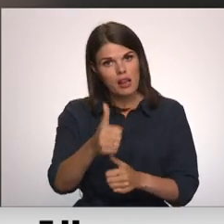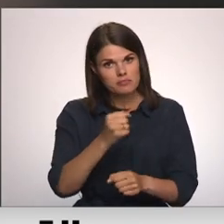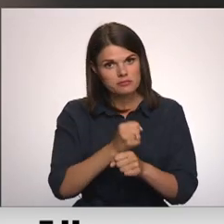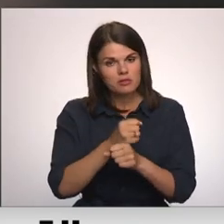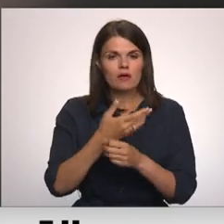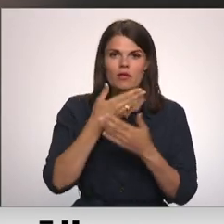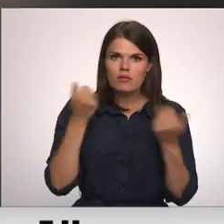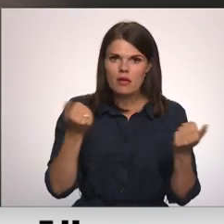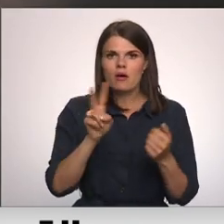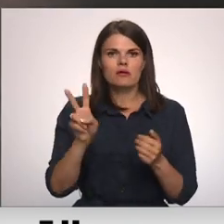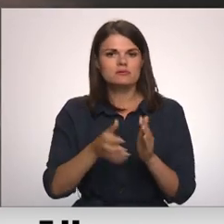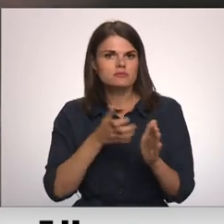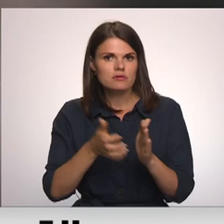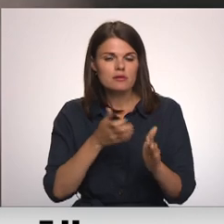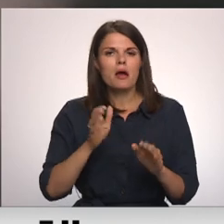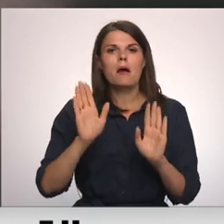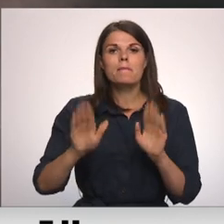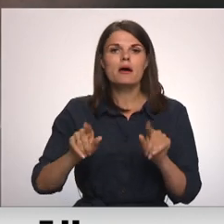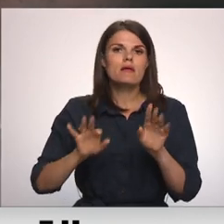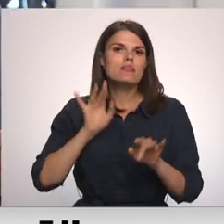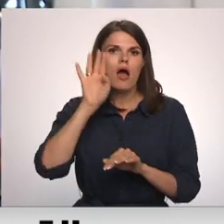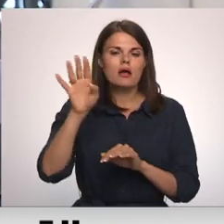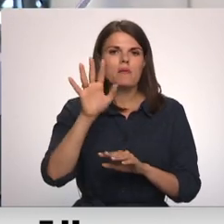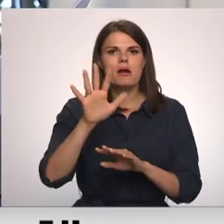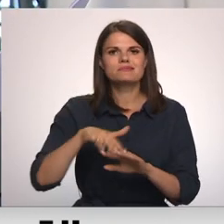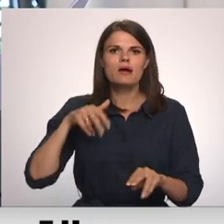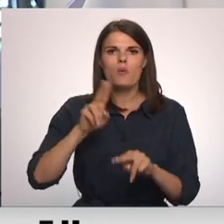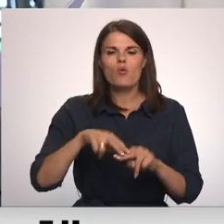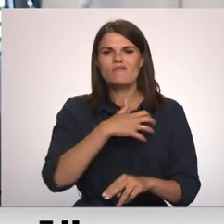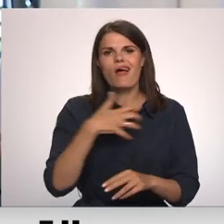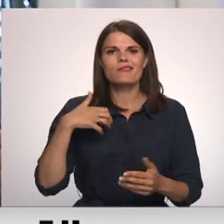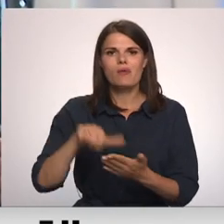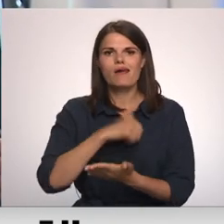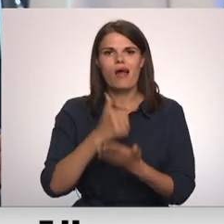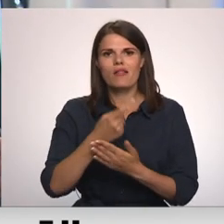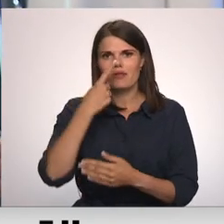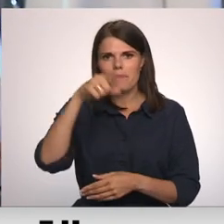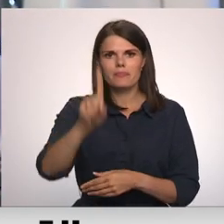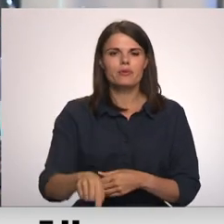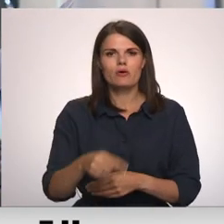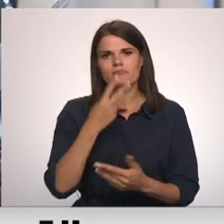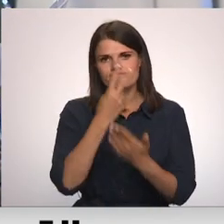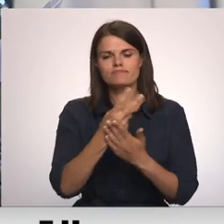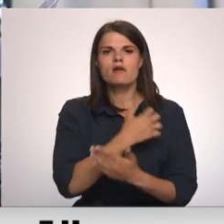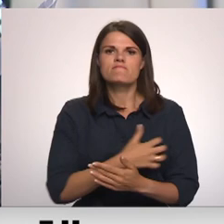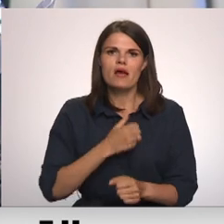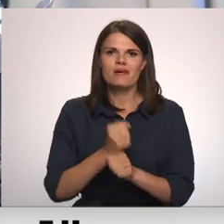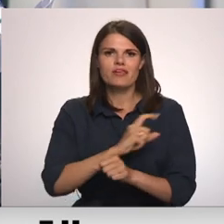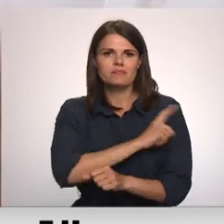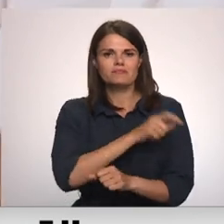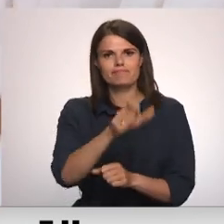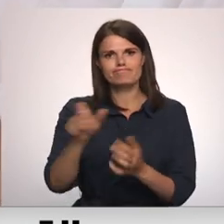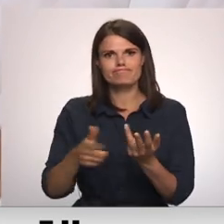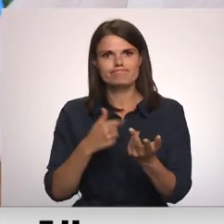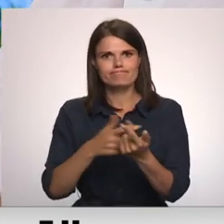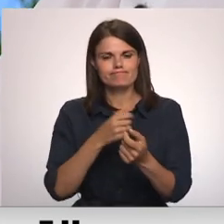Par nākamās Saeimas un valdības galvenajām prioritātēm ārvalstu investori uzskata darba spēka pieejamības veicināšanu, izglītības